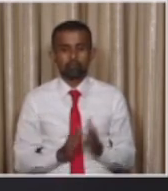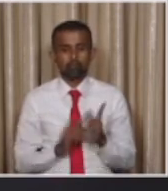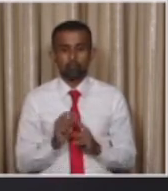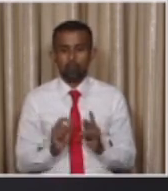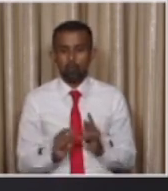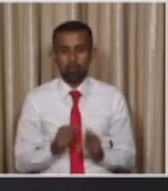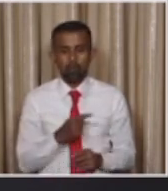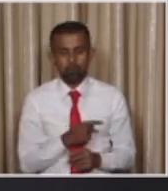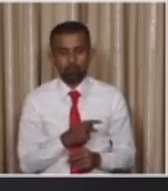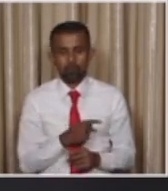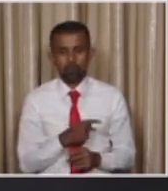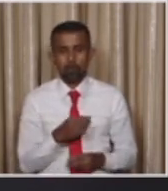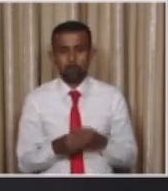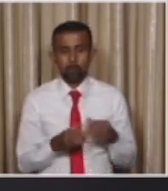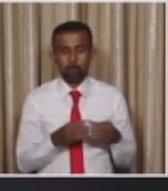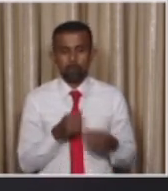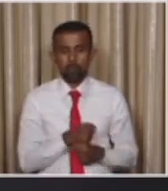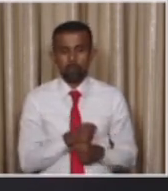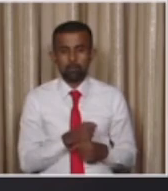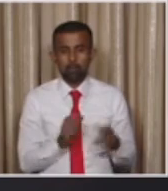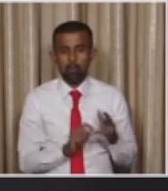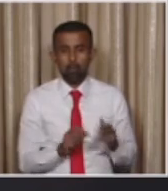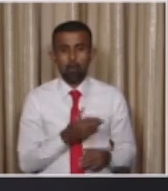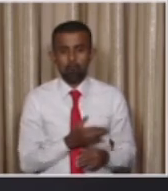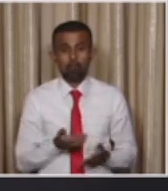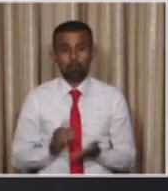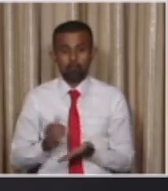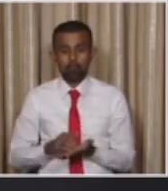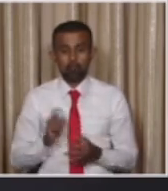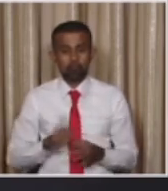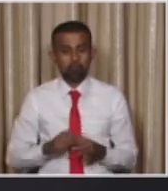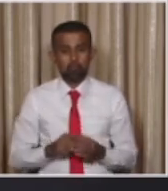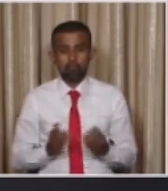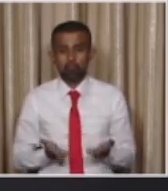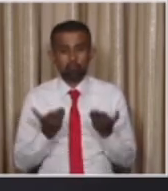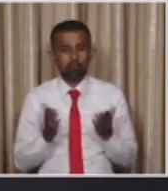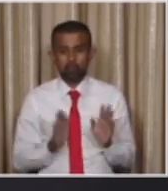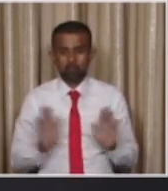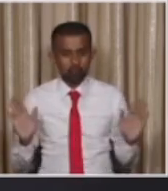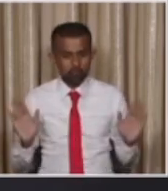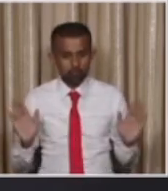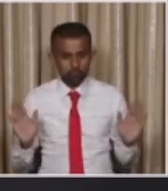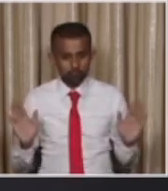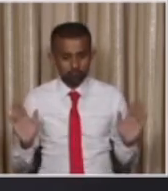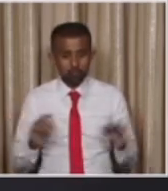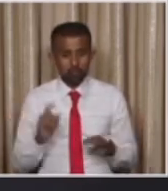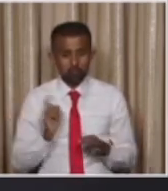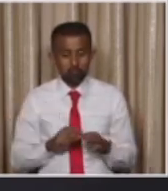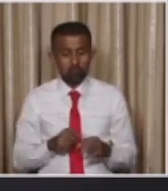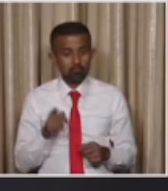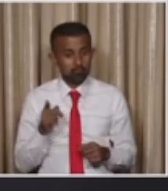අමාත්‍යාංශයක් තියෙන්නේ, ආයතන තියෙන්නේ, රාජ්‍ය ආයතන තියෙන්නේ, නැවත නැවත ප්‍රශ්න මතු කර ගැනීමට නොවේ, ඒ